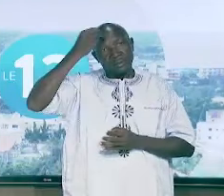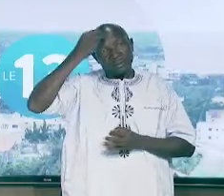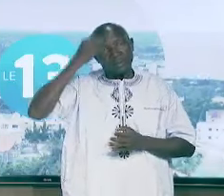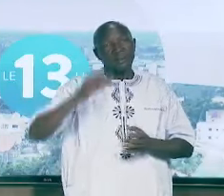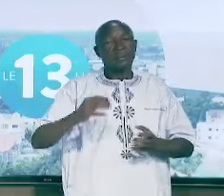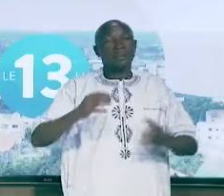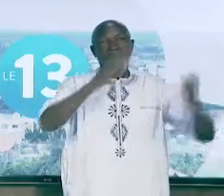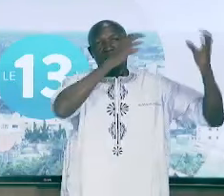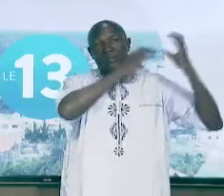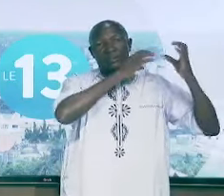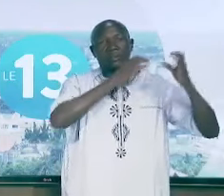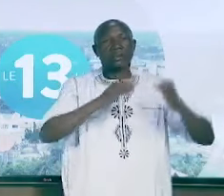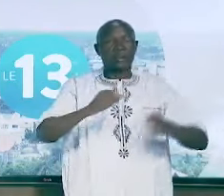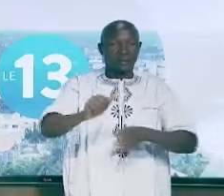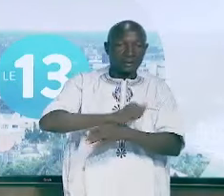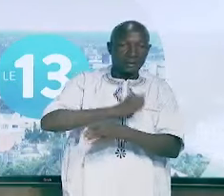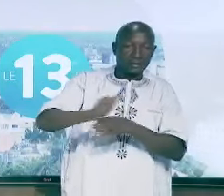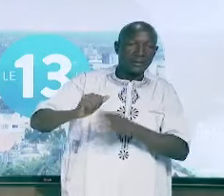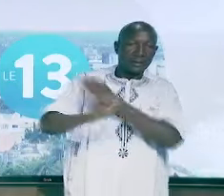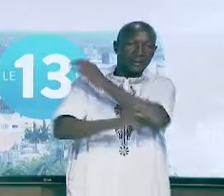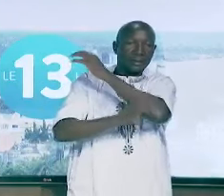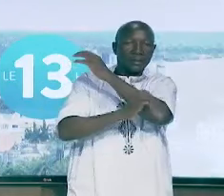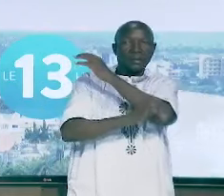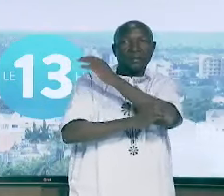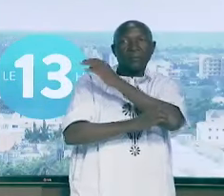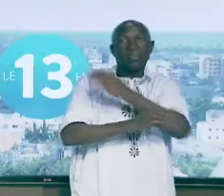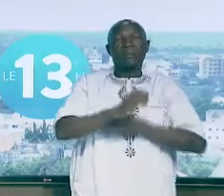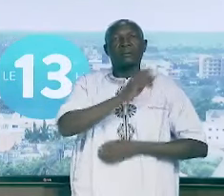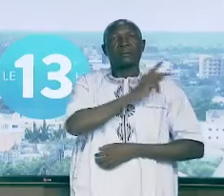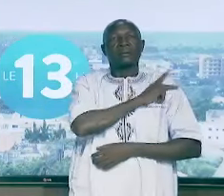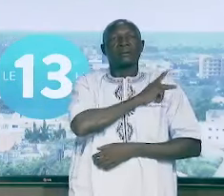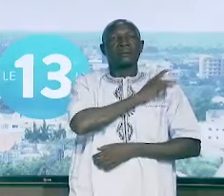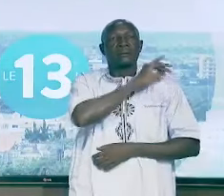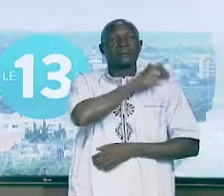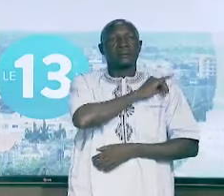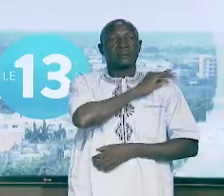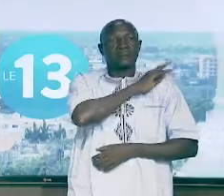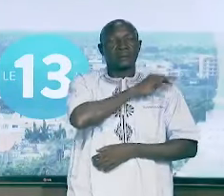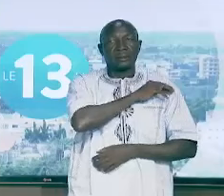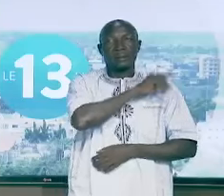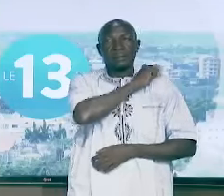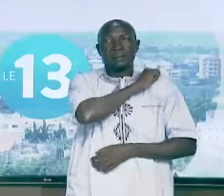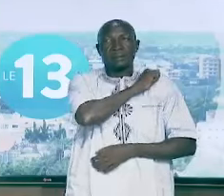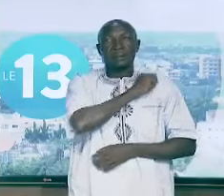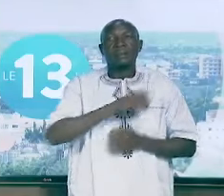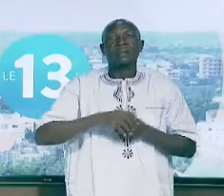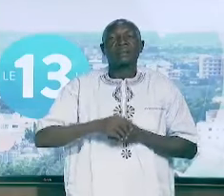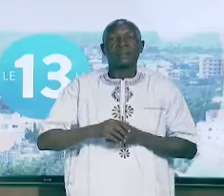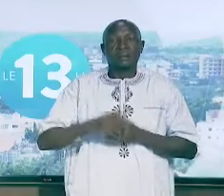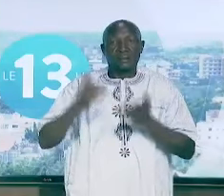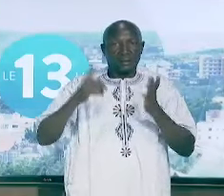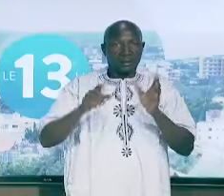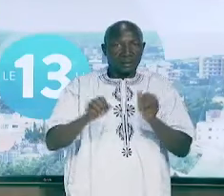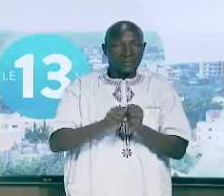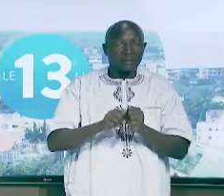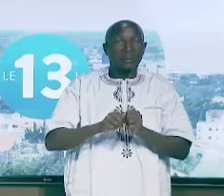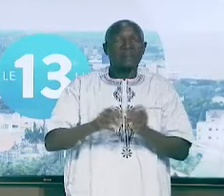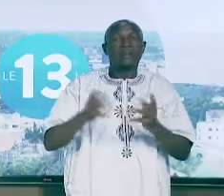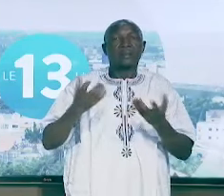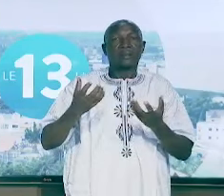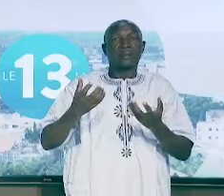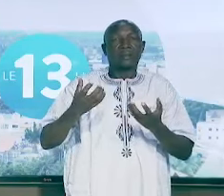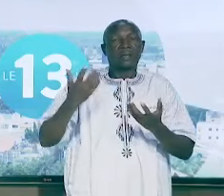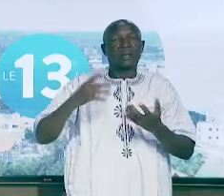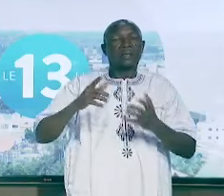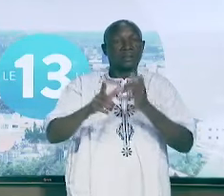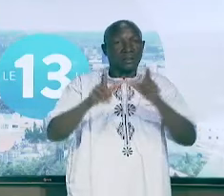le ministre en charge des Affaires étrangères, Karamoko Jean-Marie Traoré, a exposé face à la diaspora burkinabé à Banjul